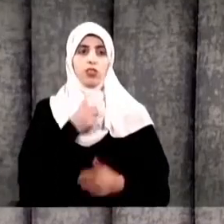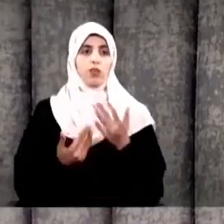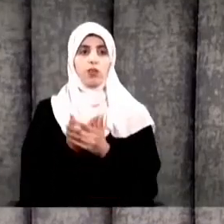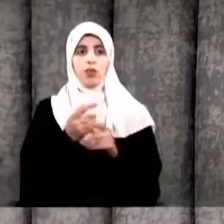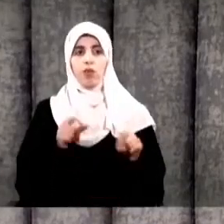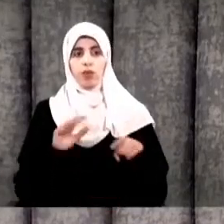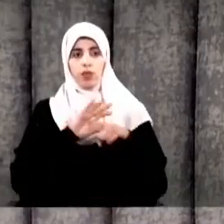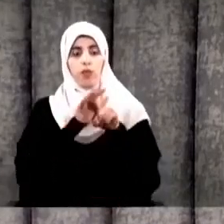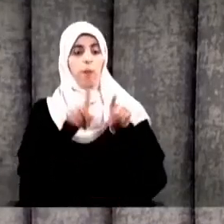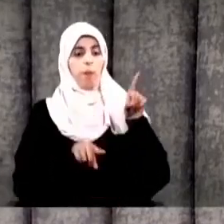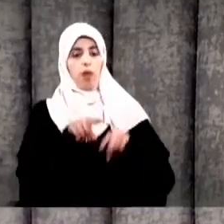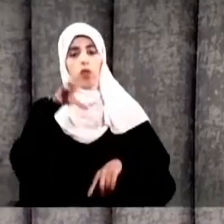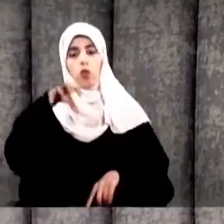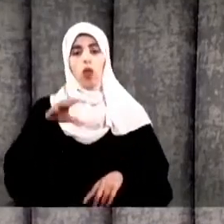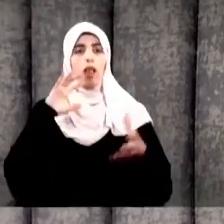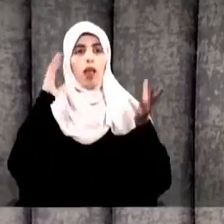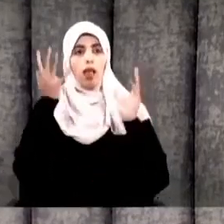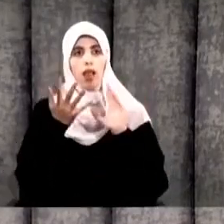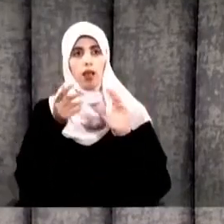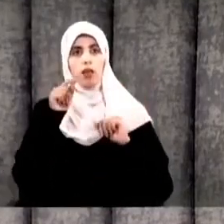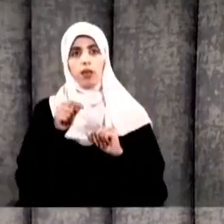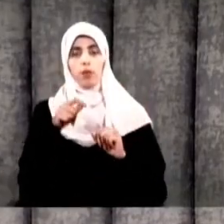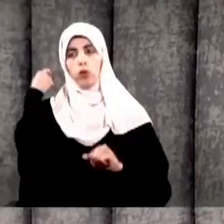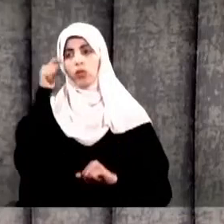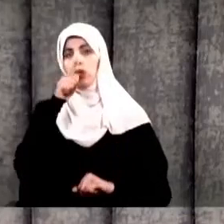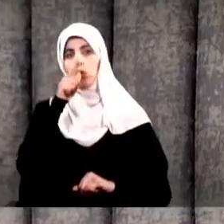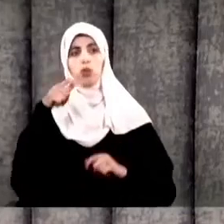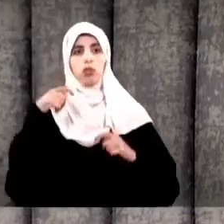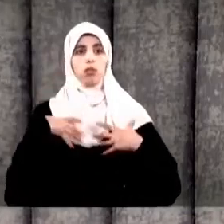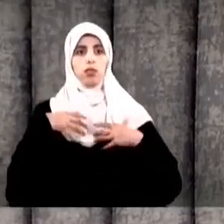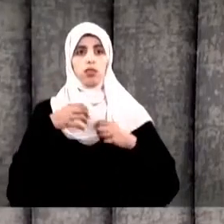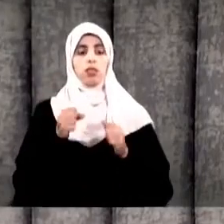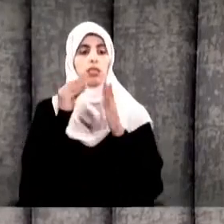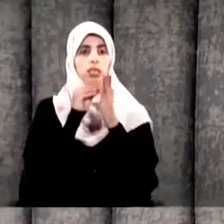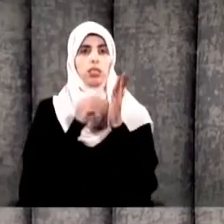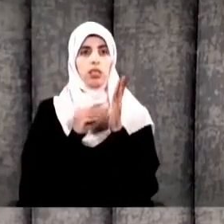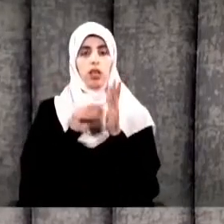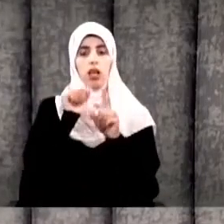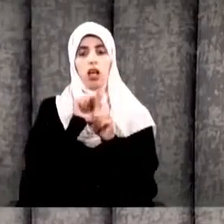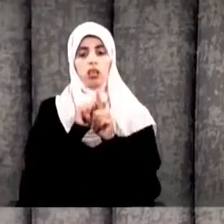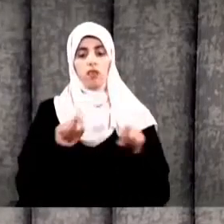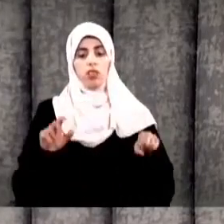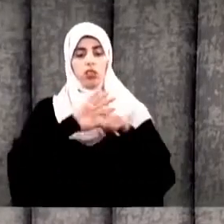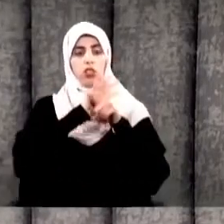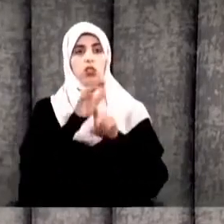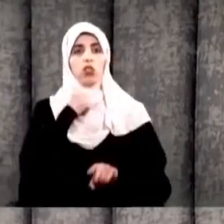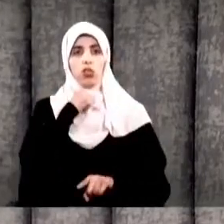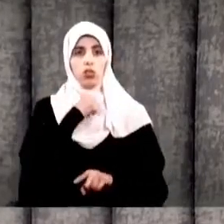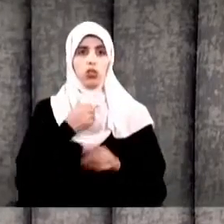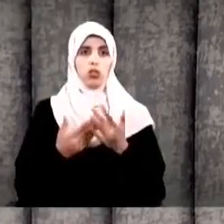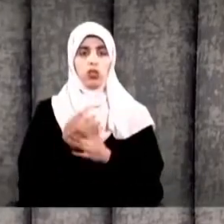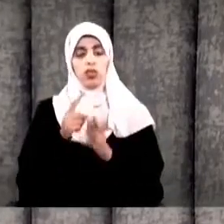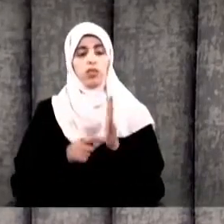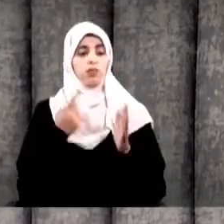في بعض دول العالم. السلطنة حسب وزارة الصحة سجلت عدد من إصابات بالسلالة الجديدة. حديث